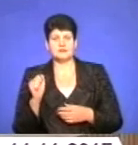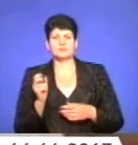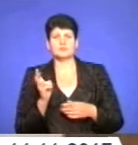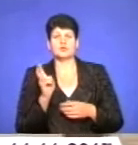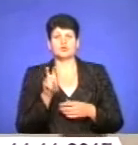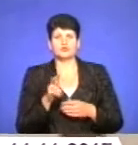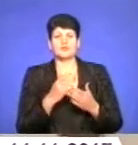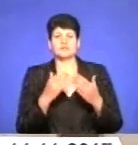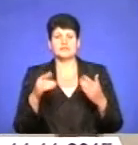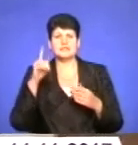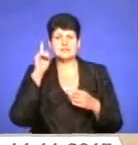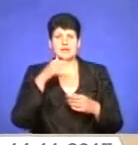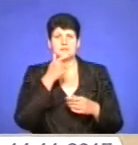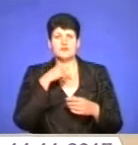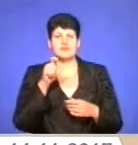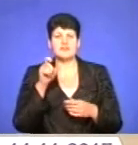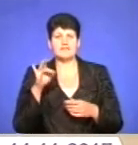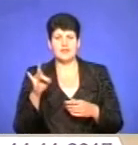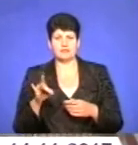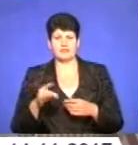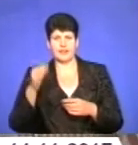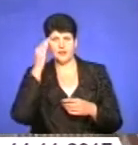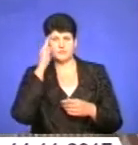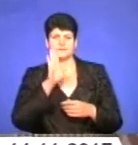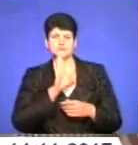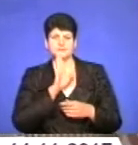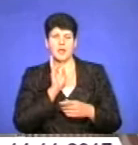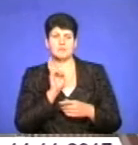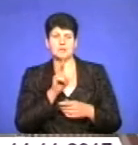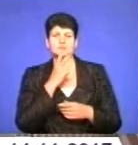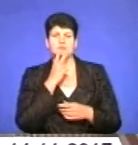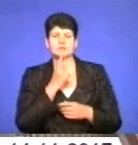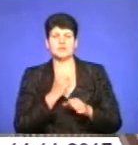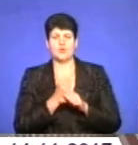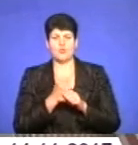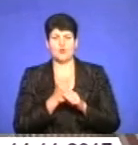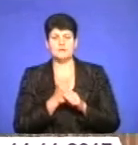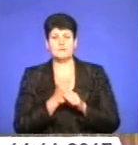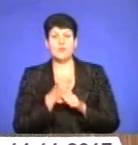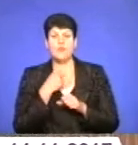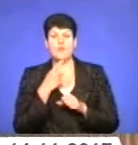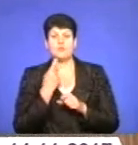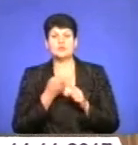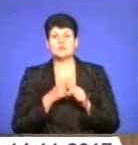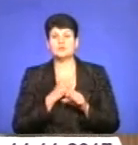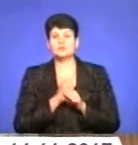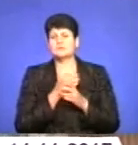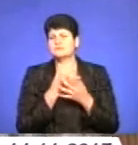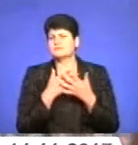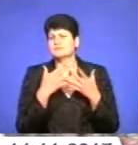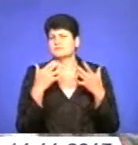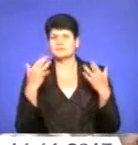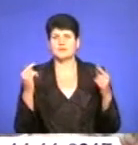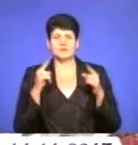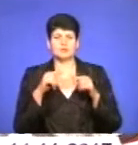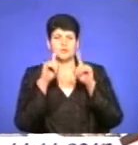виставки. Вона знає пані Євгенію як талановиту майстриню, тому й прийшла поглянути на роботи авторки. Каже, картини вражають різноманіттям. Тут